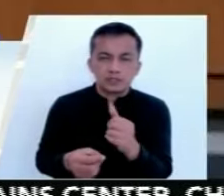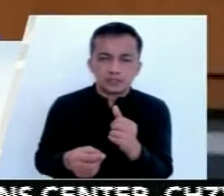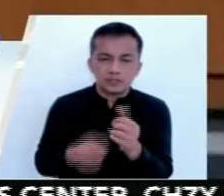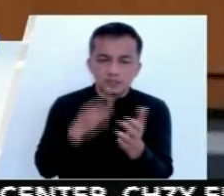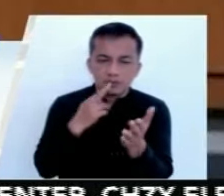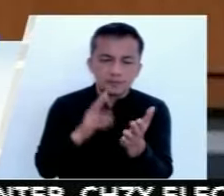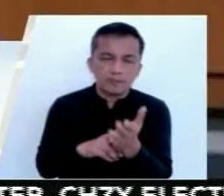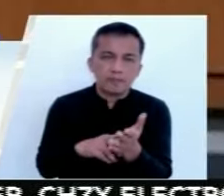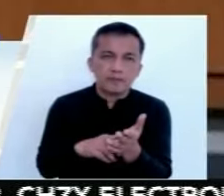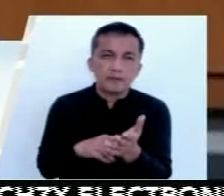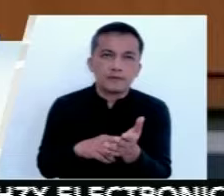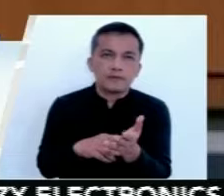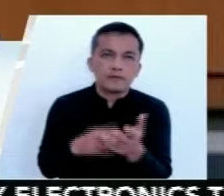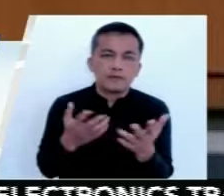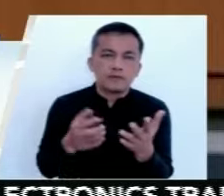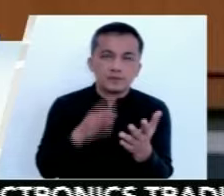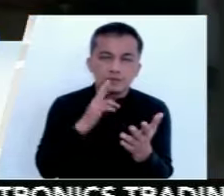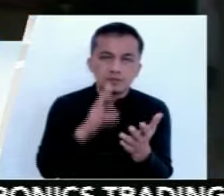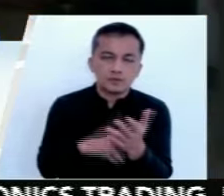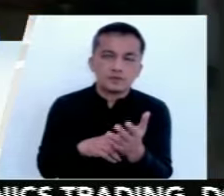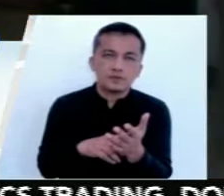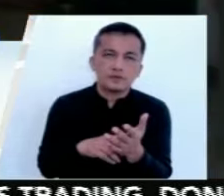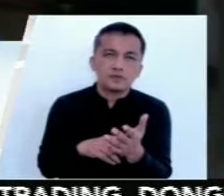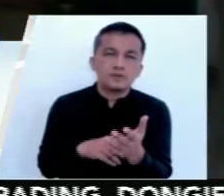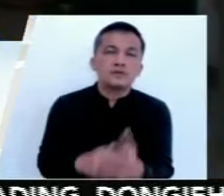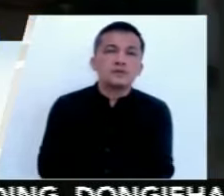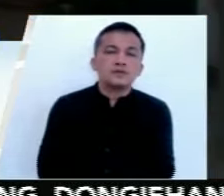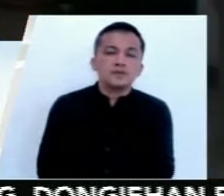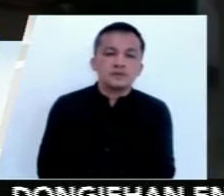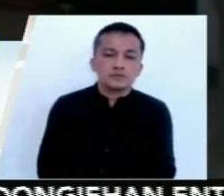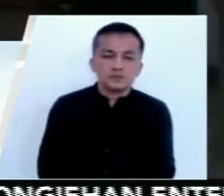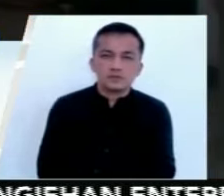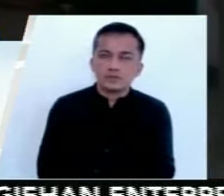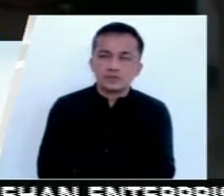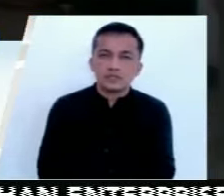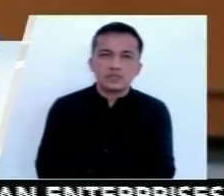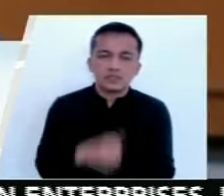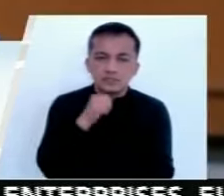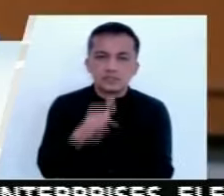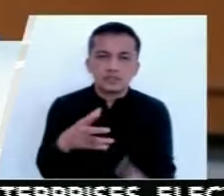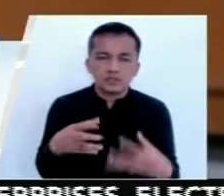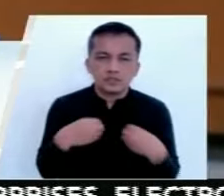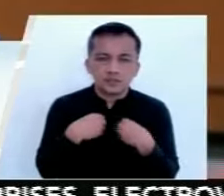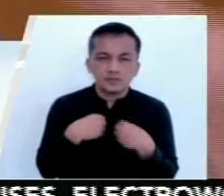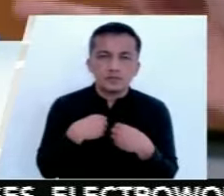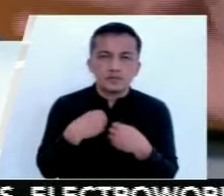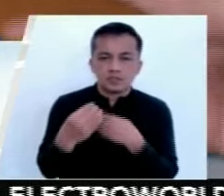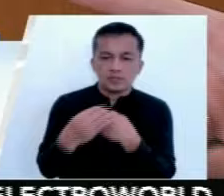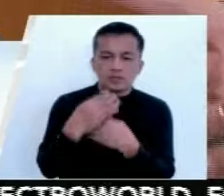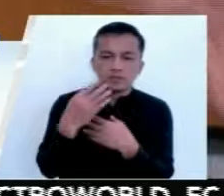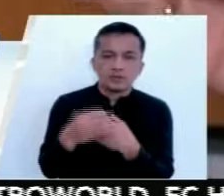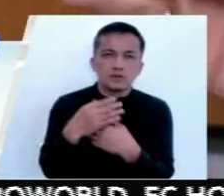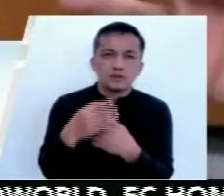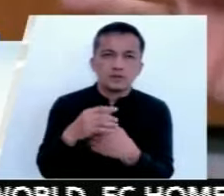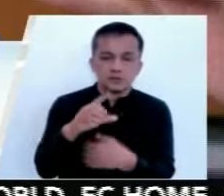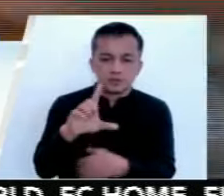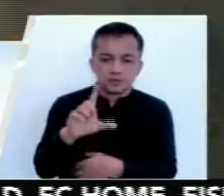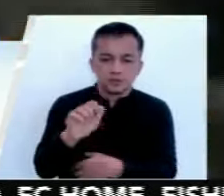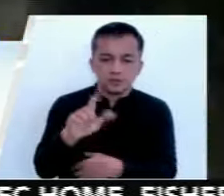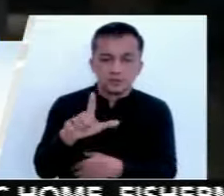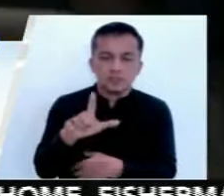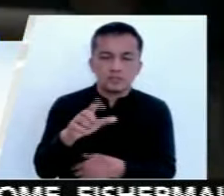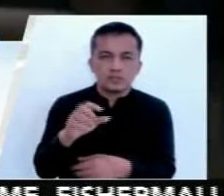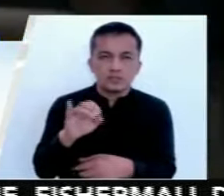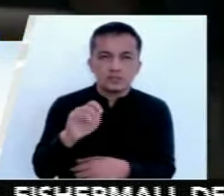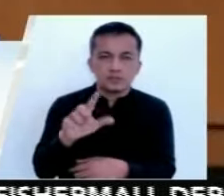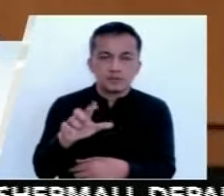pong registro sa PSA po. Hindi rin umano katanggap-tanggap ang naging payo sa kanila ng local civil registry.